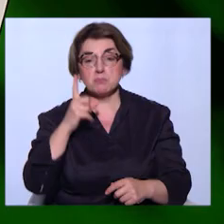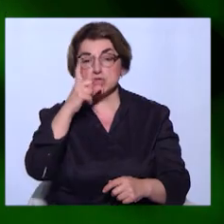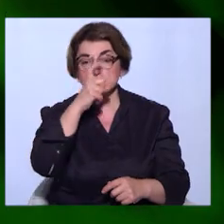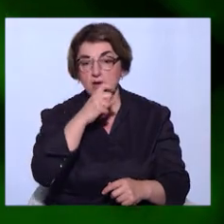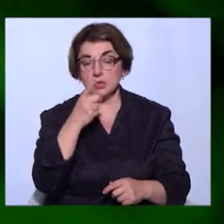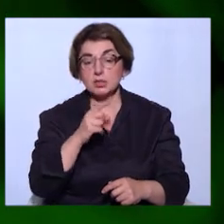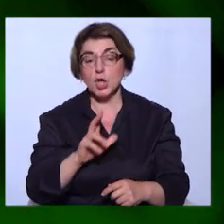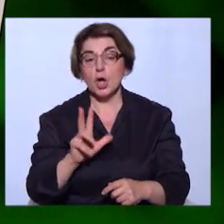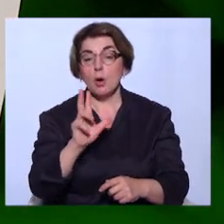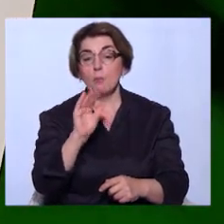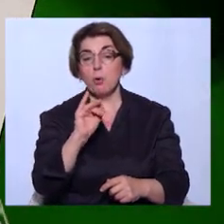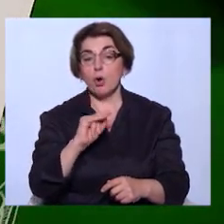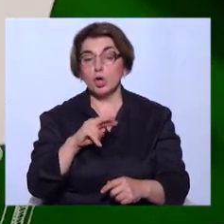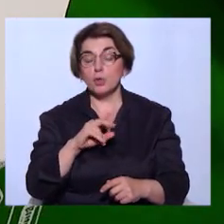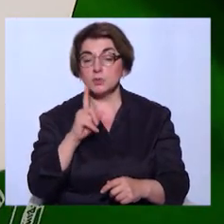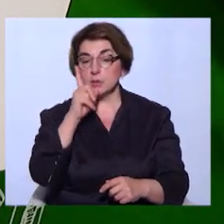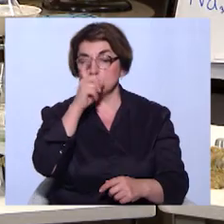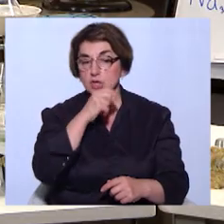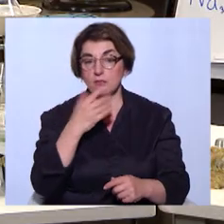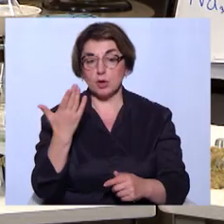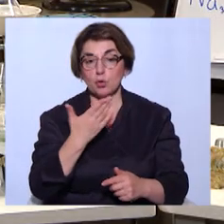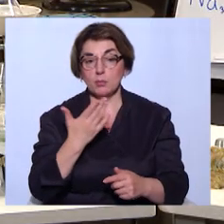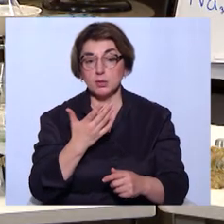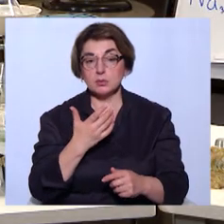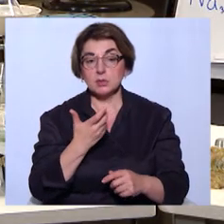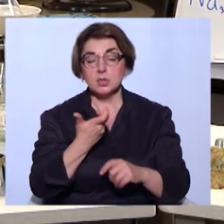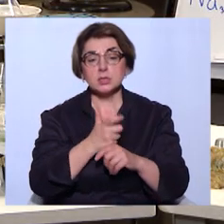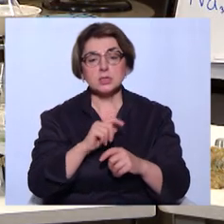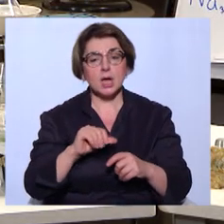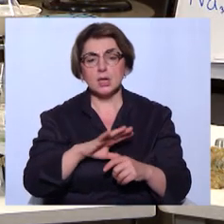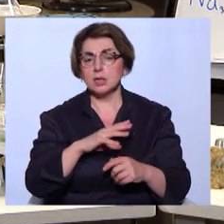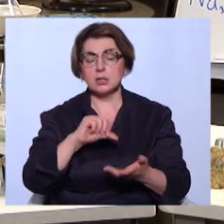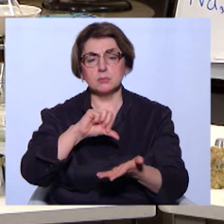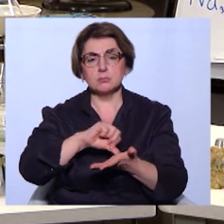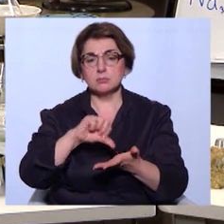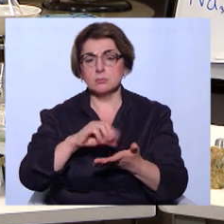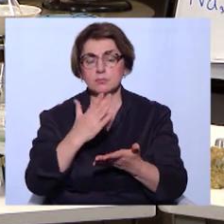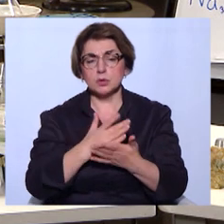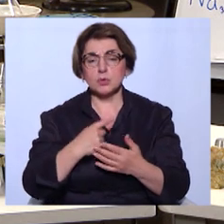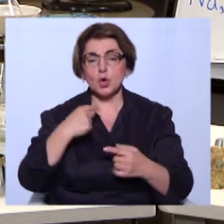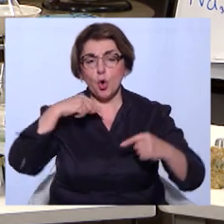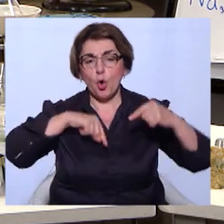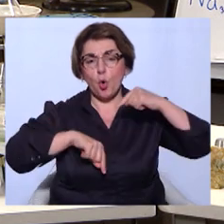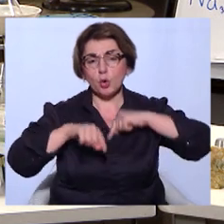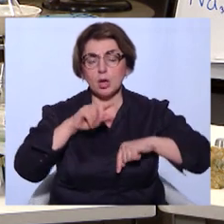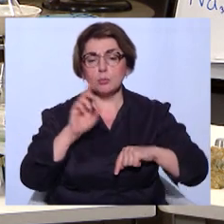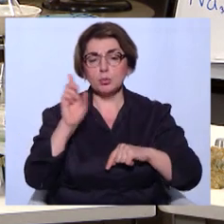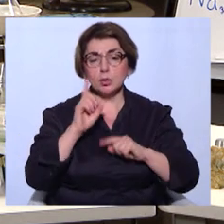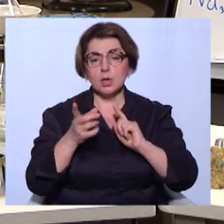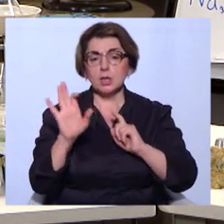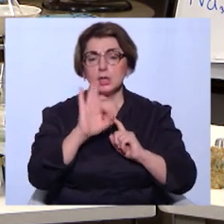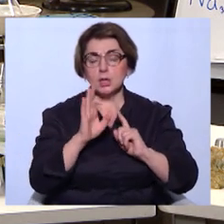არის ფოლიუმის მჟავა, რომელიც დიდ როლს ასრულებს ჩვენი ორგანიზმის ბიოქიმიურ პროცესებში,